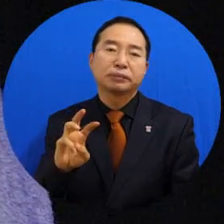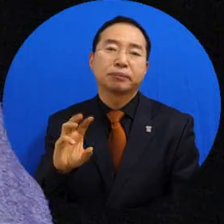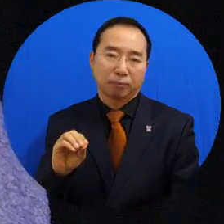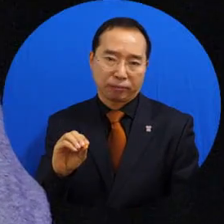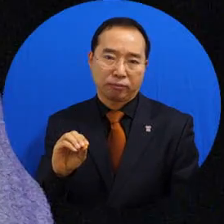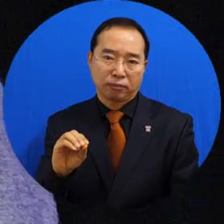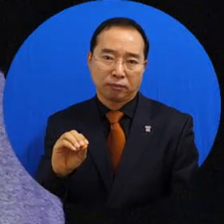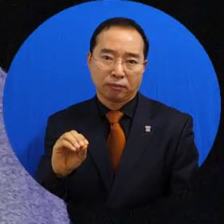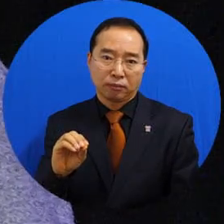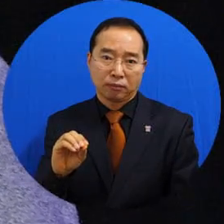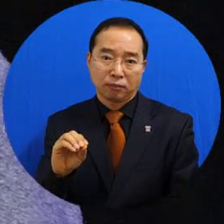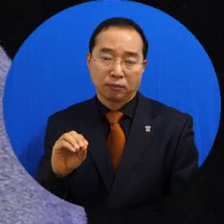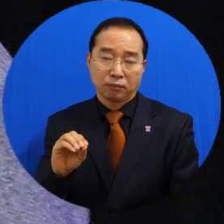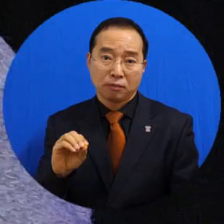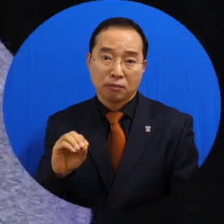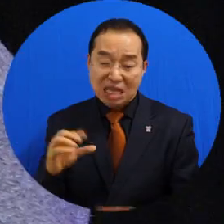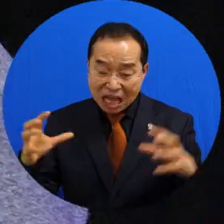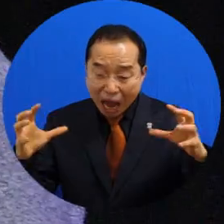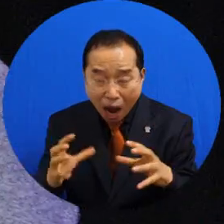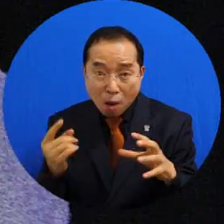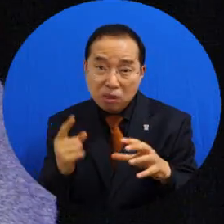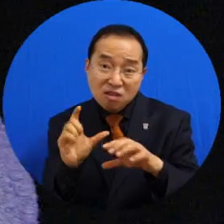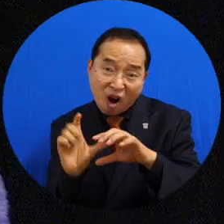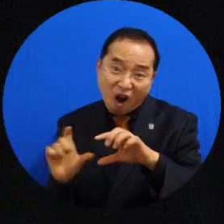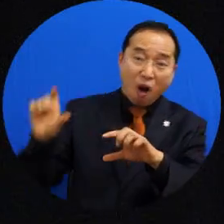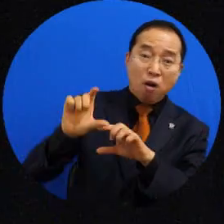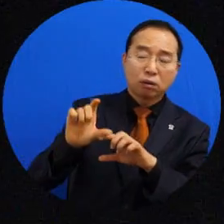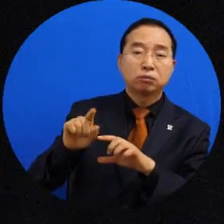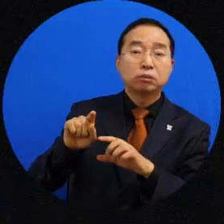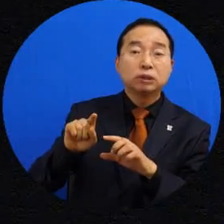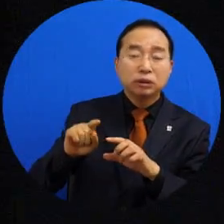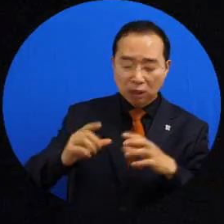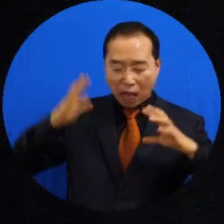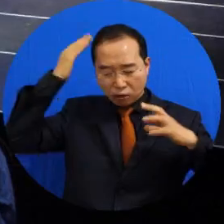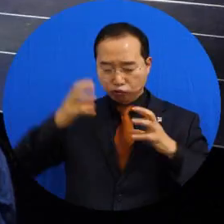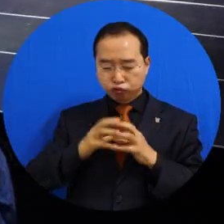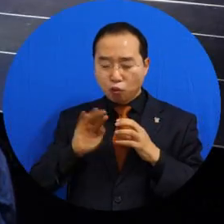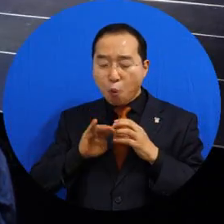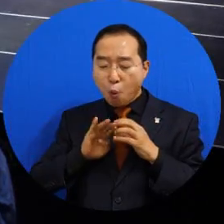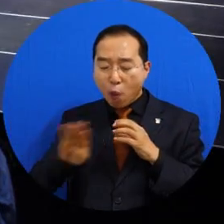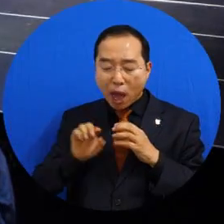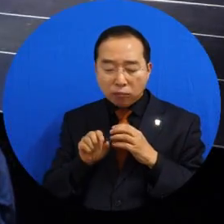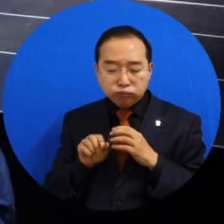730만 명이에요. 네, 그것보다 훨씬 더 많은 숫자의 재외동포가 존재합니다.